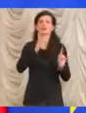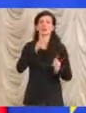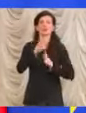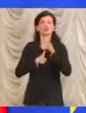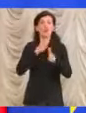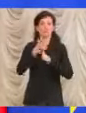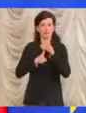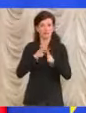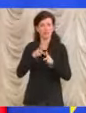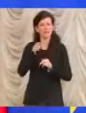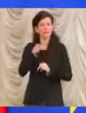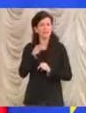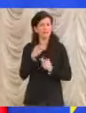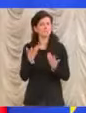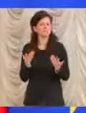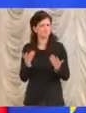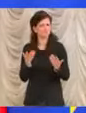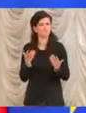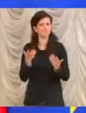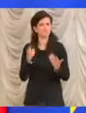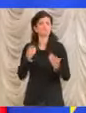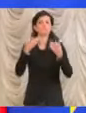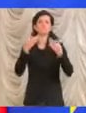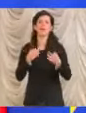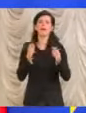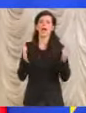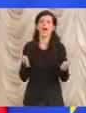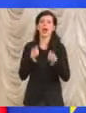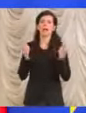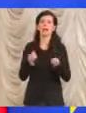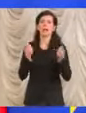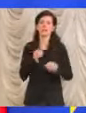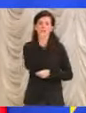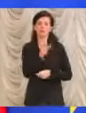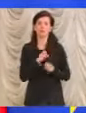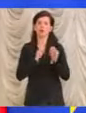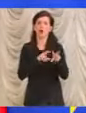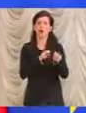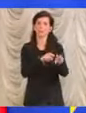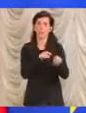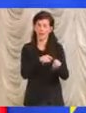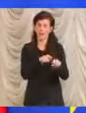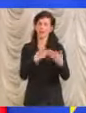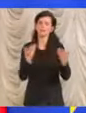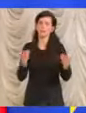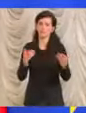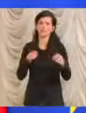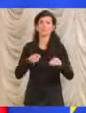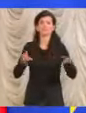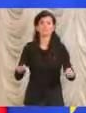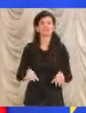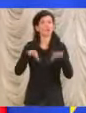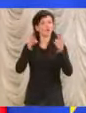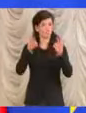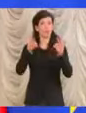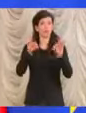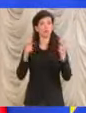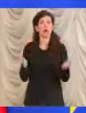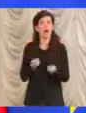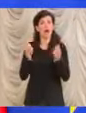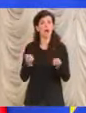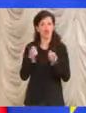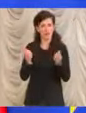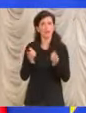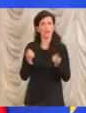riguarda le sedute di allenamento degli atleti quindi sospendiamo anche le sedute di allenamento onde